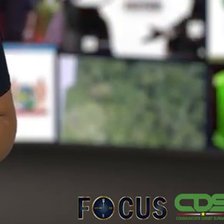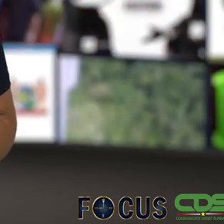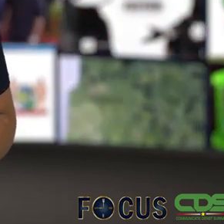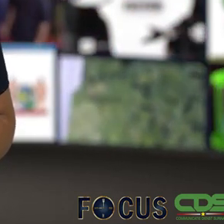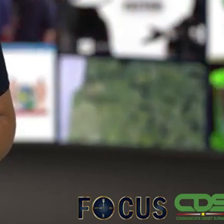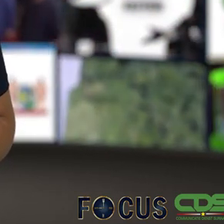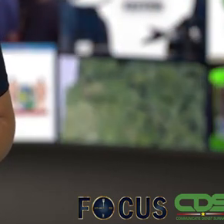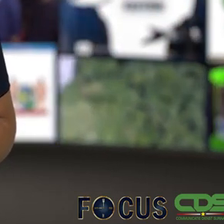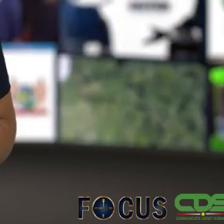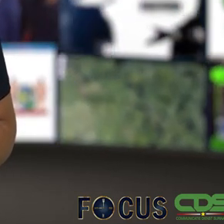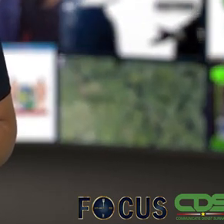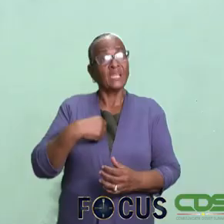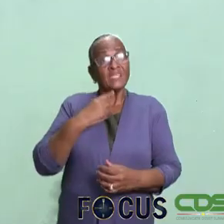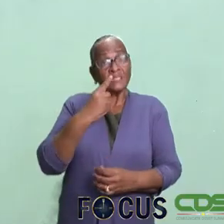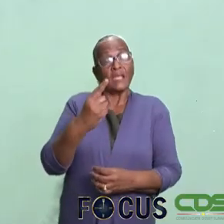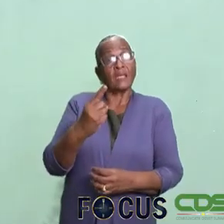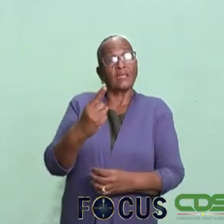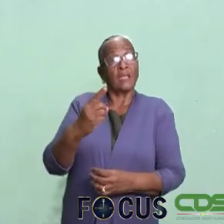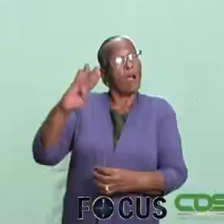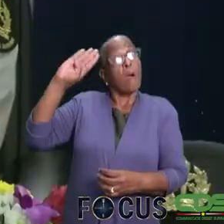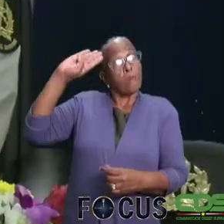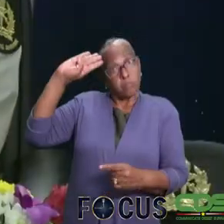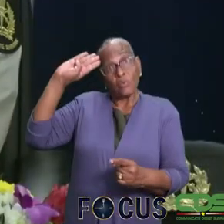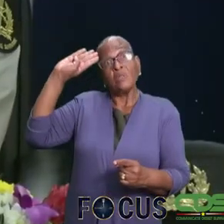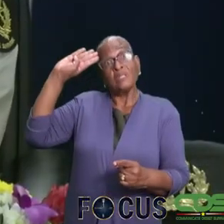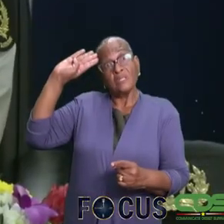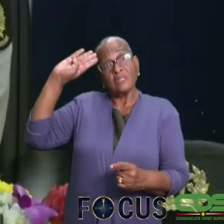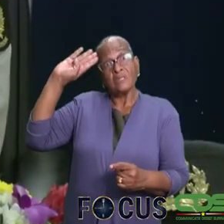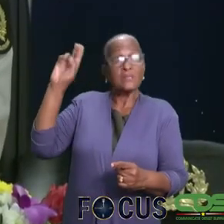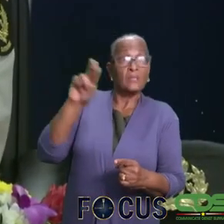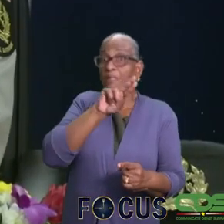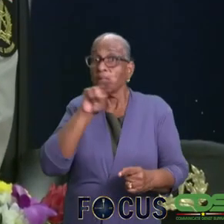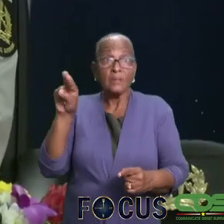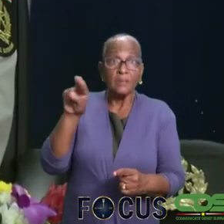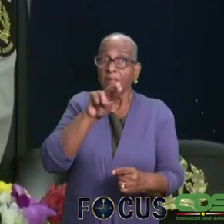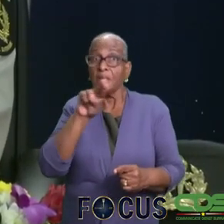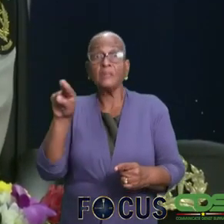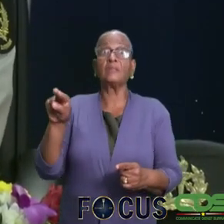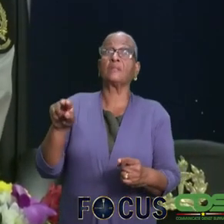benadrukt de politiefunctionaris. De politie reageert op alle